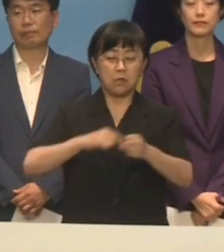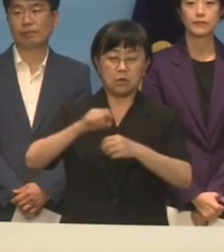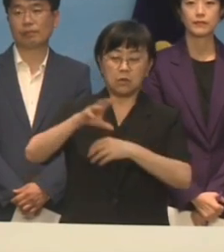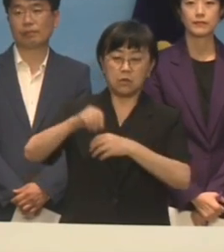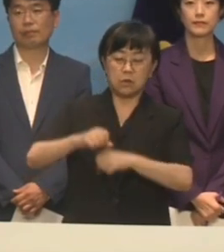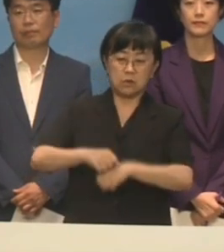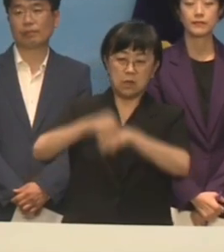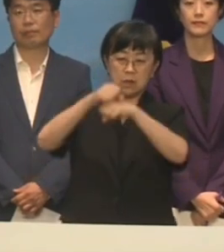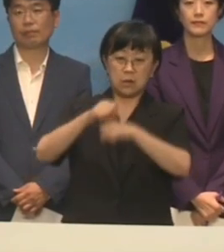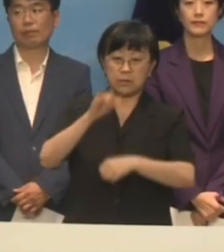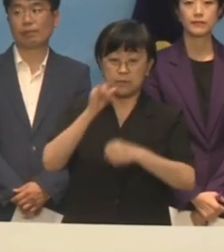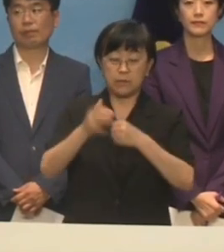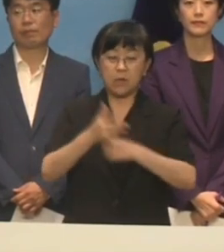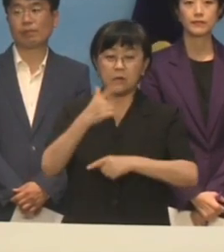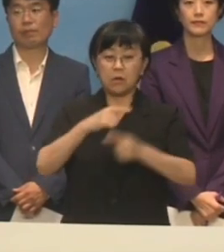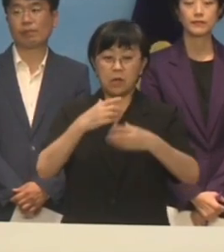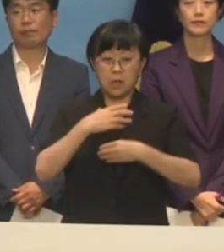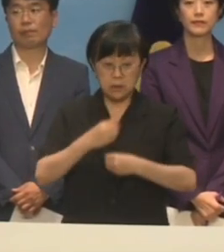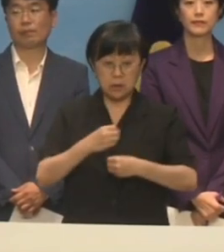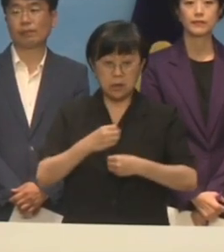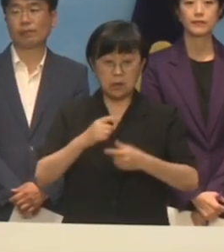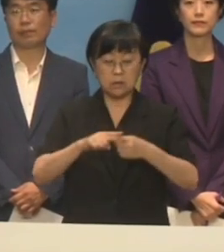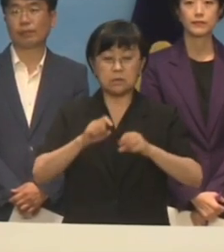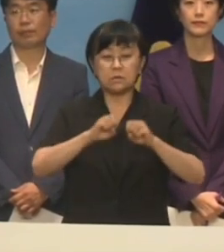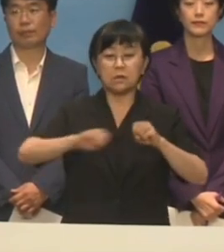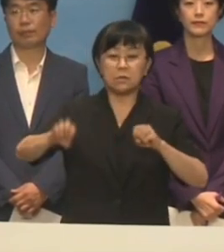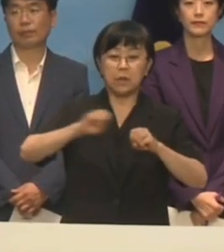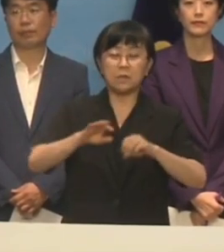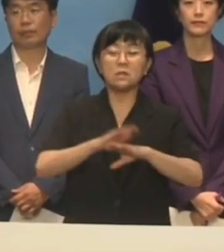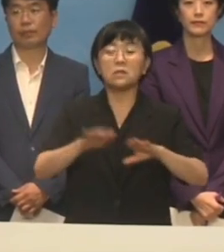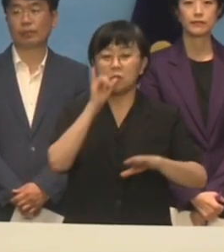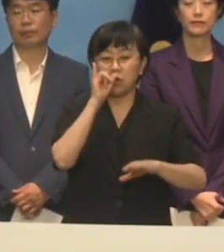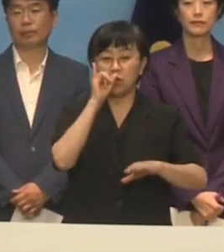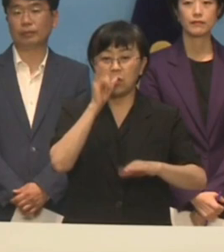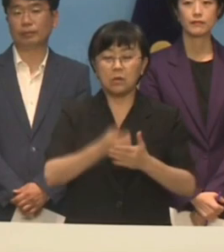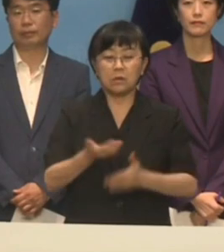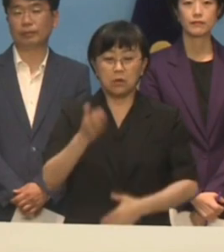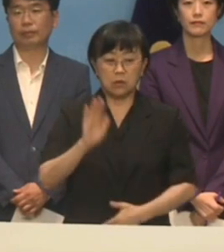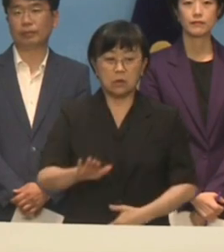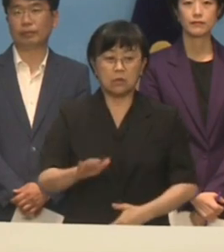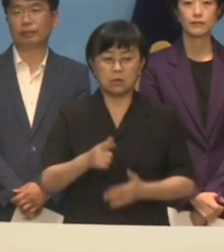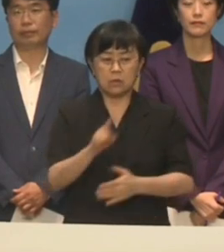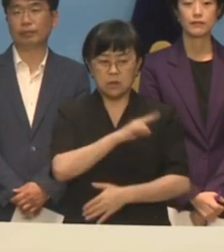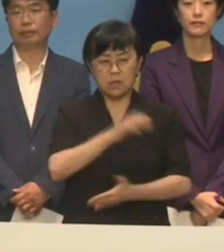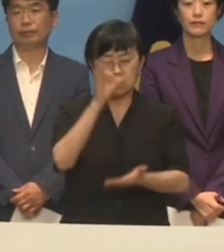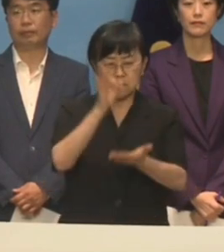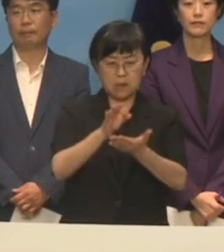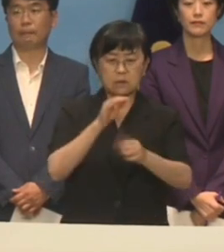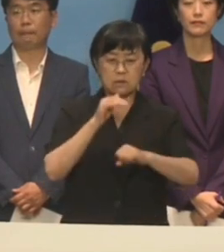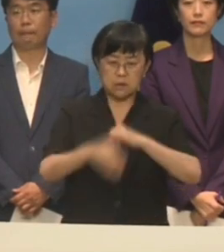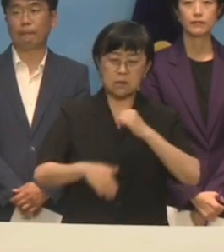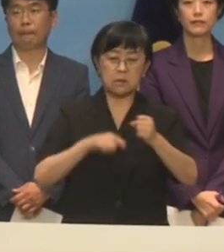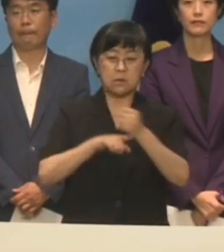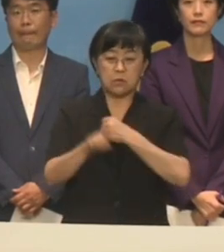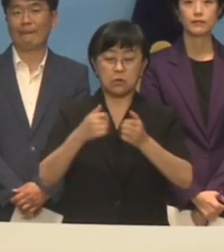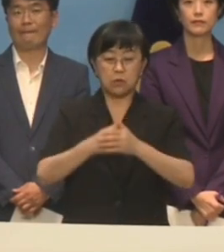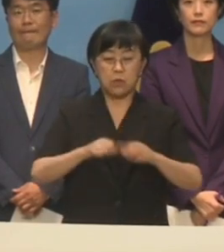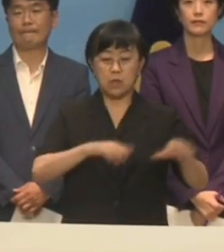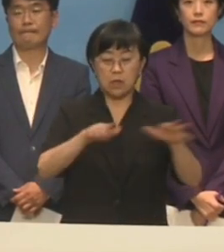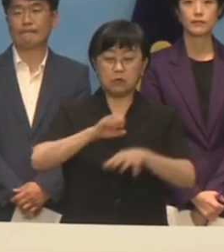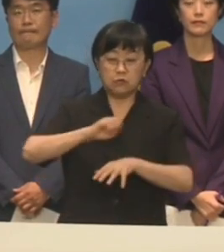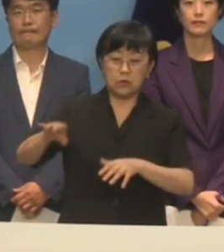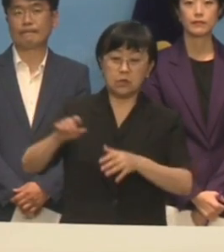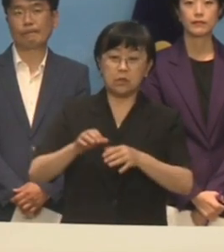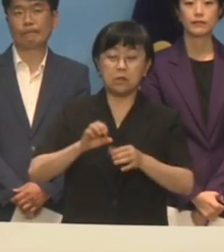탱크에 저장하는 등 더 안전한 오염수 처리 방식이 있음에도 불구하고 가장 저렴하다는 이유로 해양